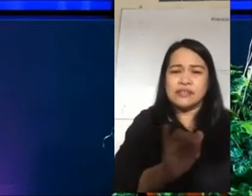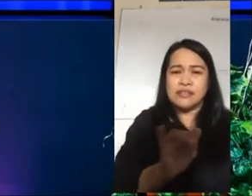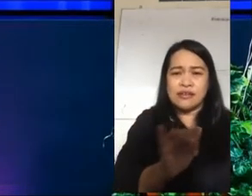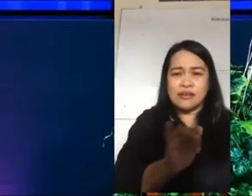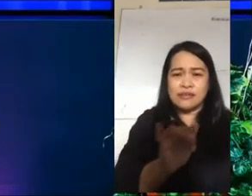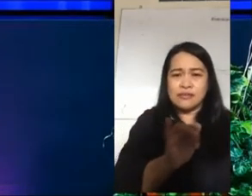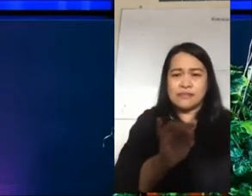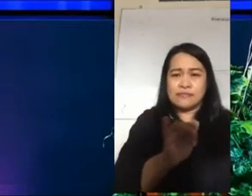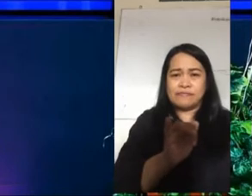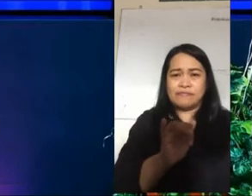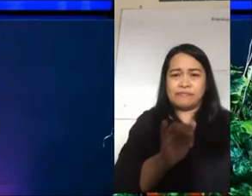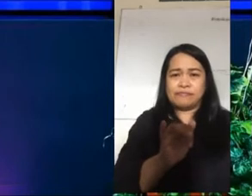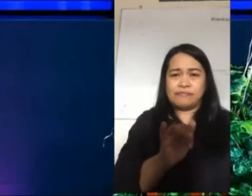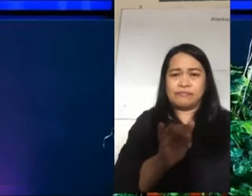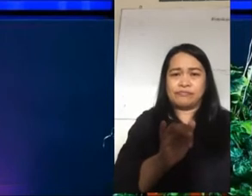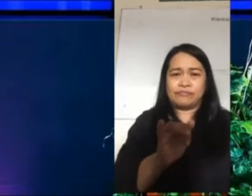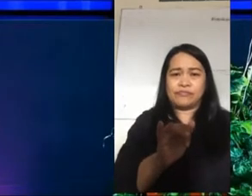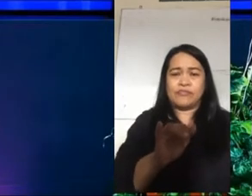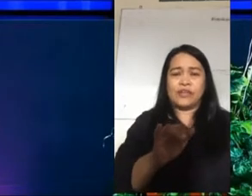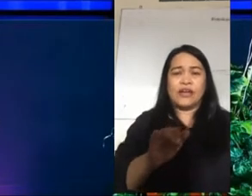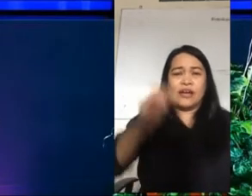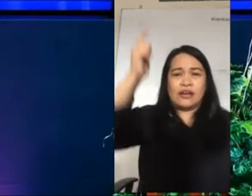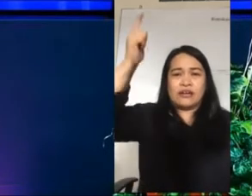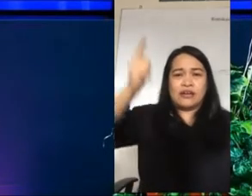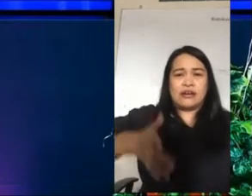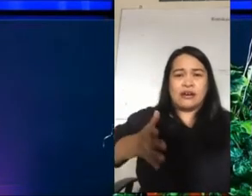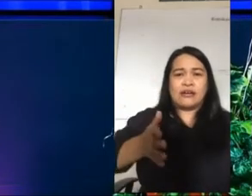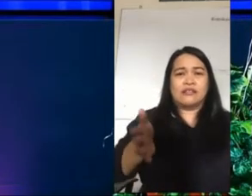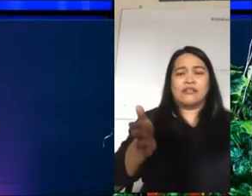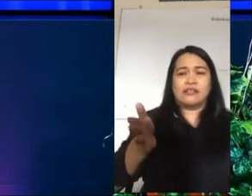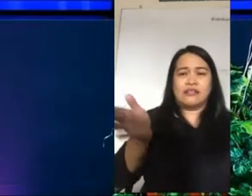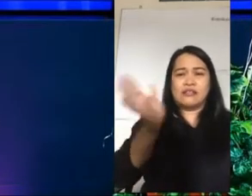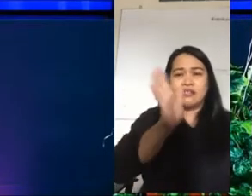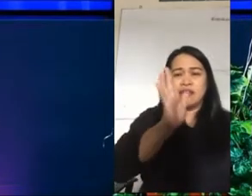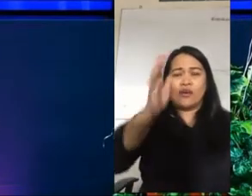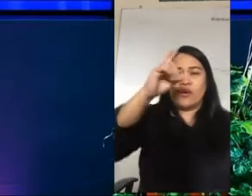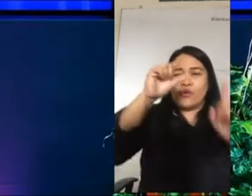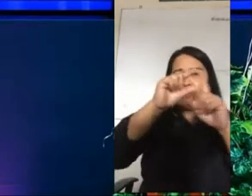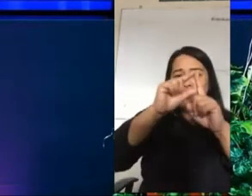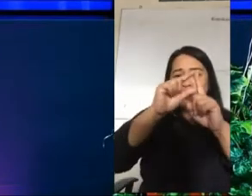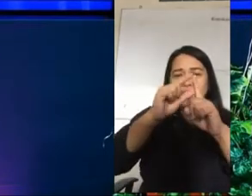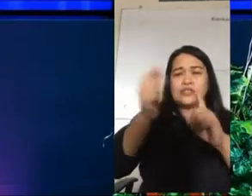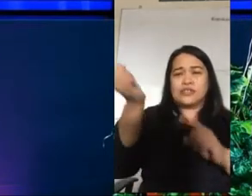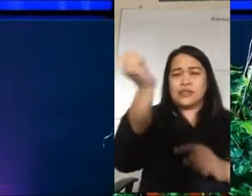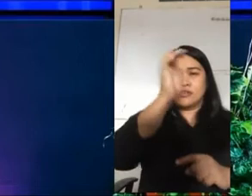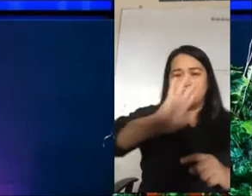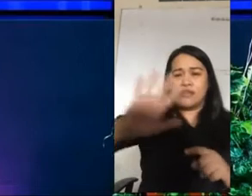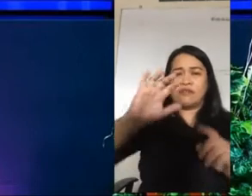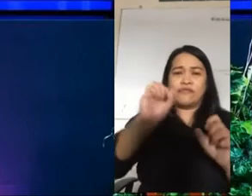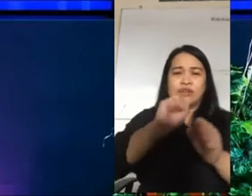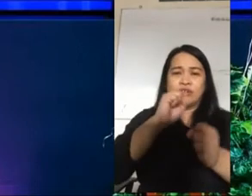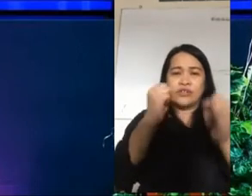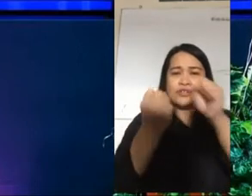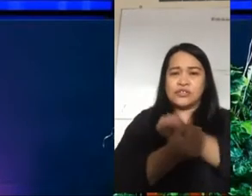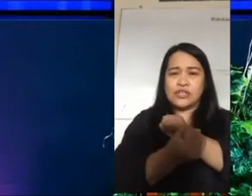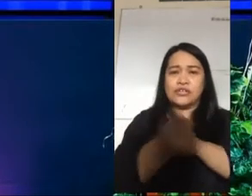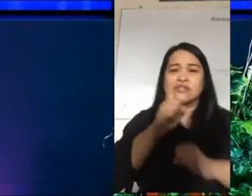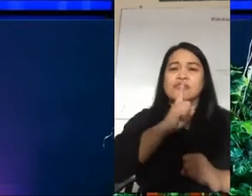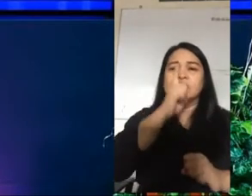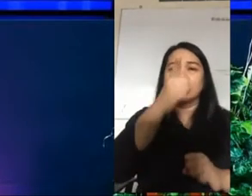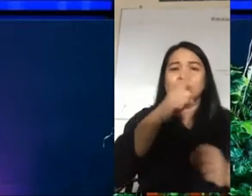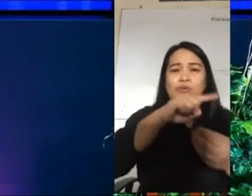Nananatili pong hindi nagbabago ang salita ng Diyos, ang katotohanan ng salita